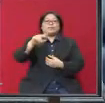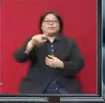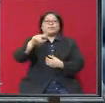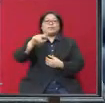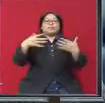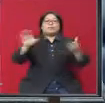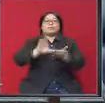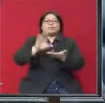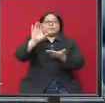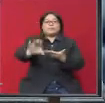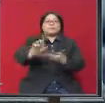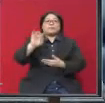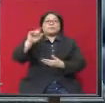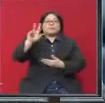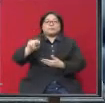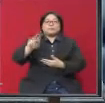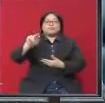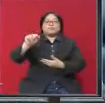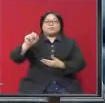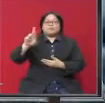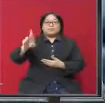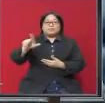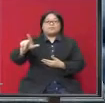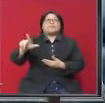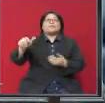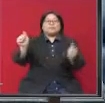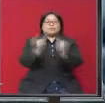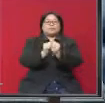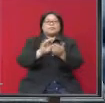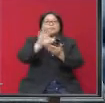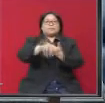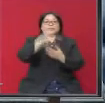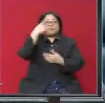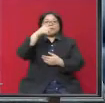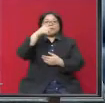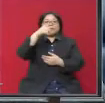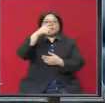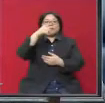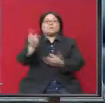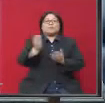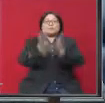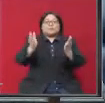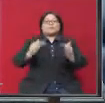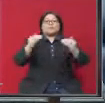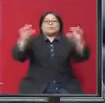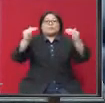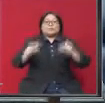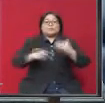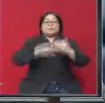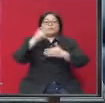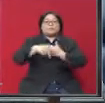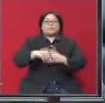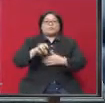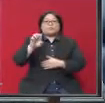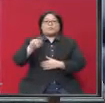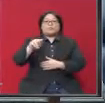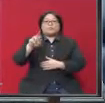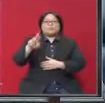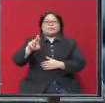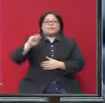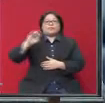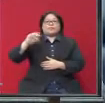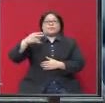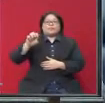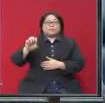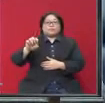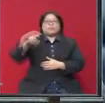juta lebih untuk kan ulet tekun nasional dengan sasaran pembiayaan kepada 20.000 Plaza Selain itu program intro penemu